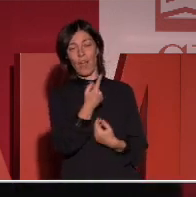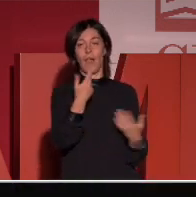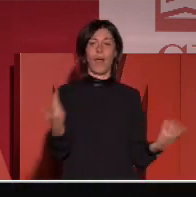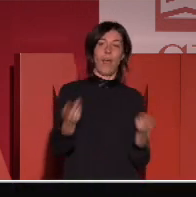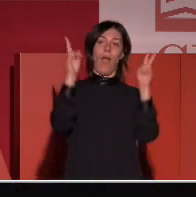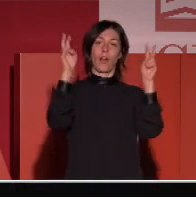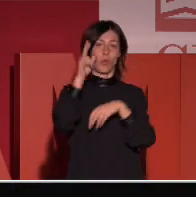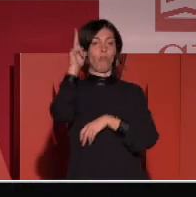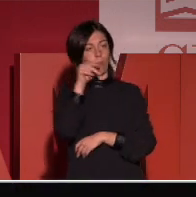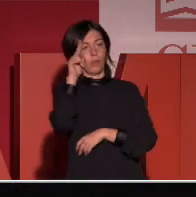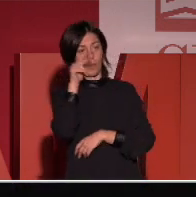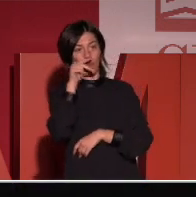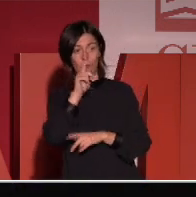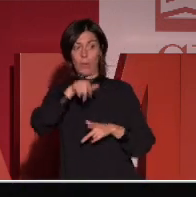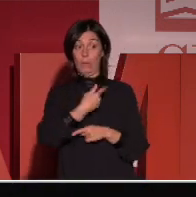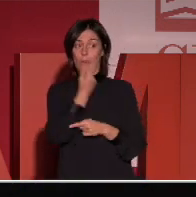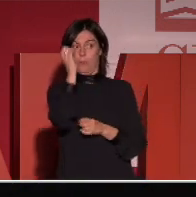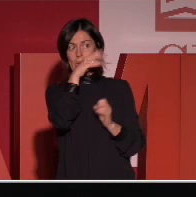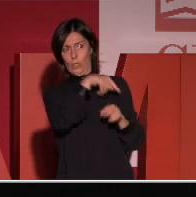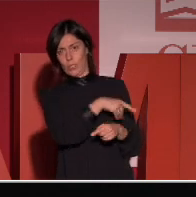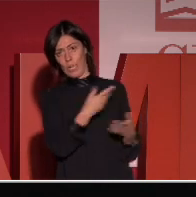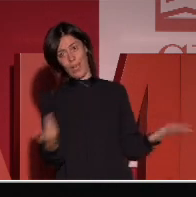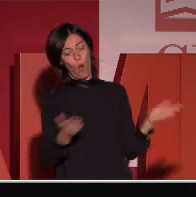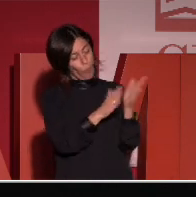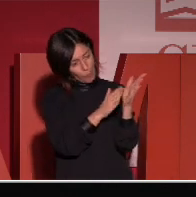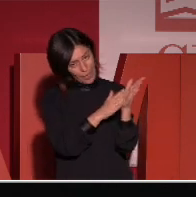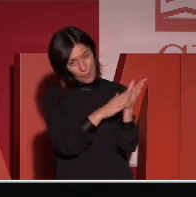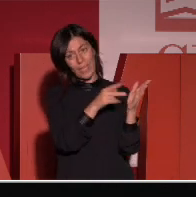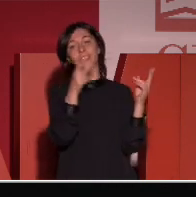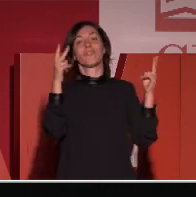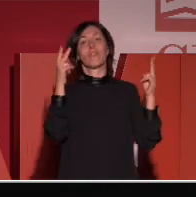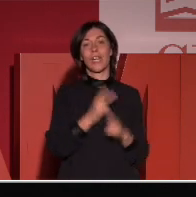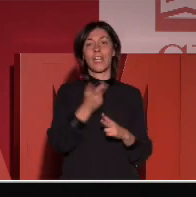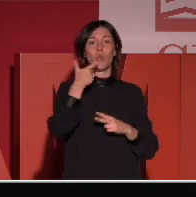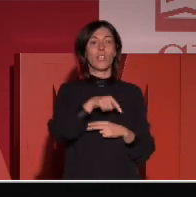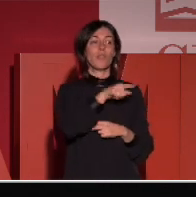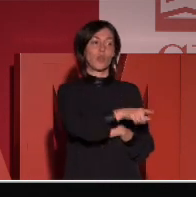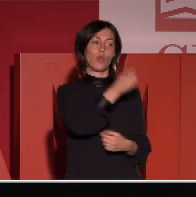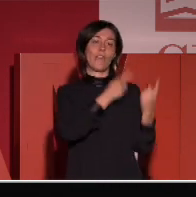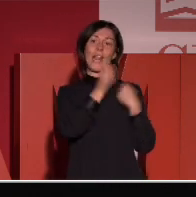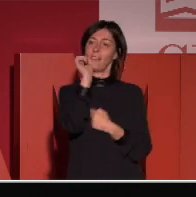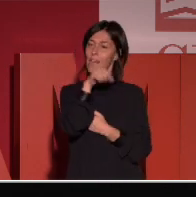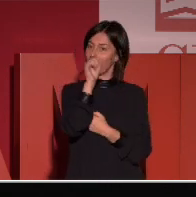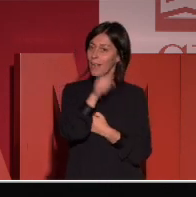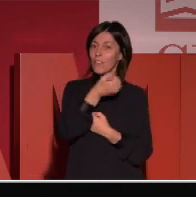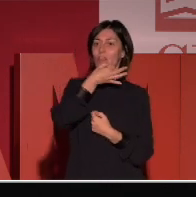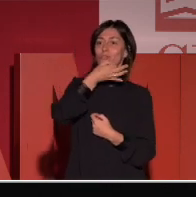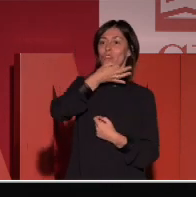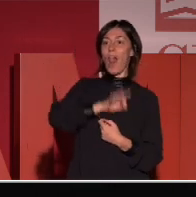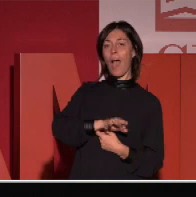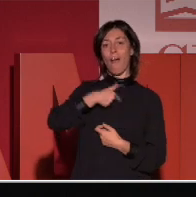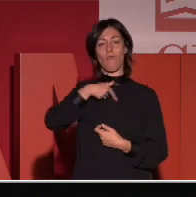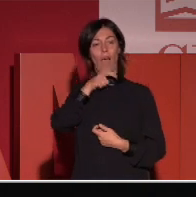femminile poi faccio queste cattiverie volevo farti i miei complimenti più sinceri perché sei l'unica sarda che conosco che è riuscito a domare le vocali